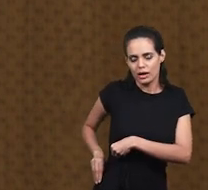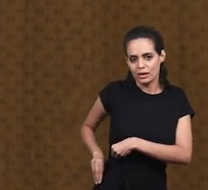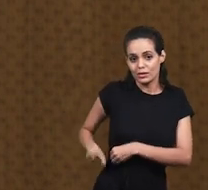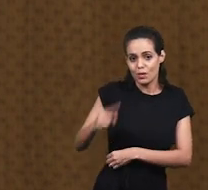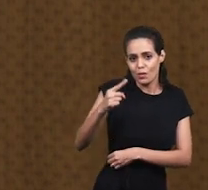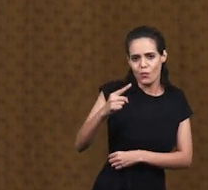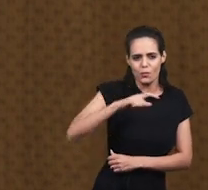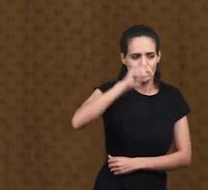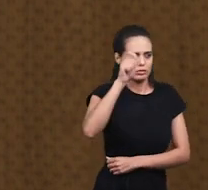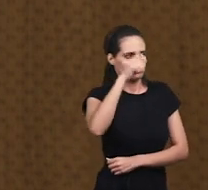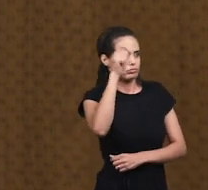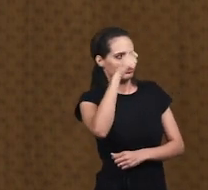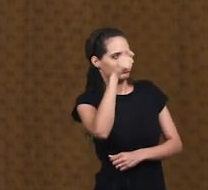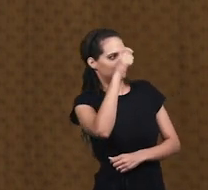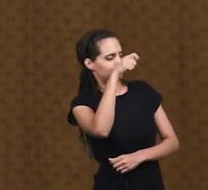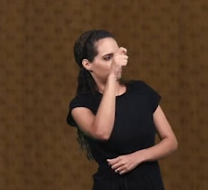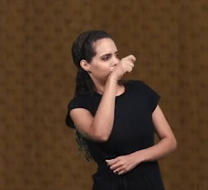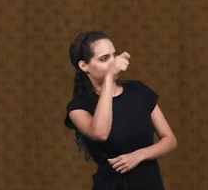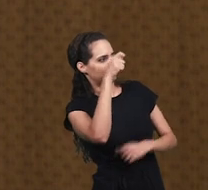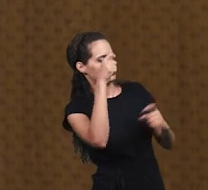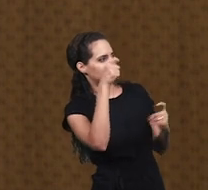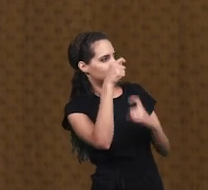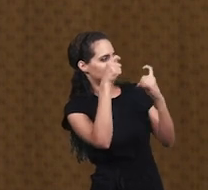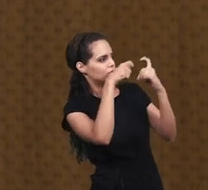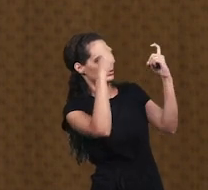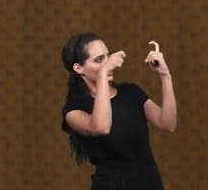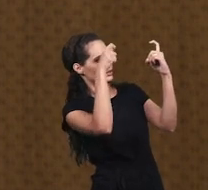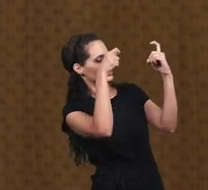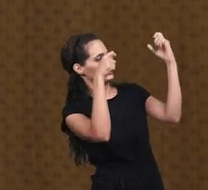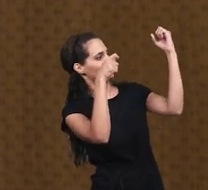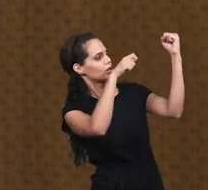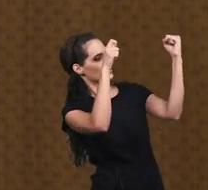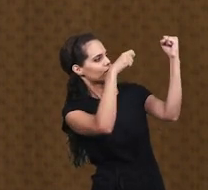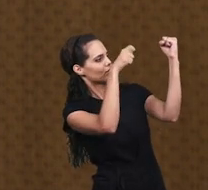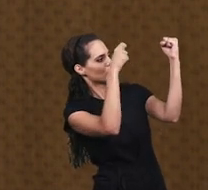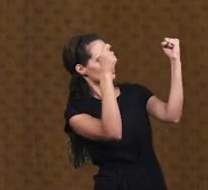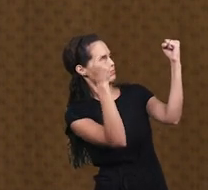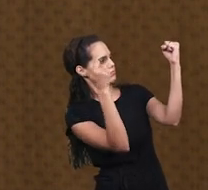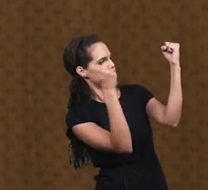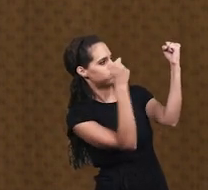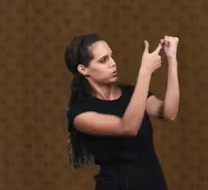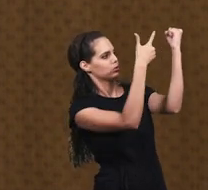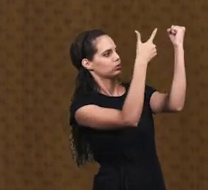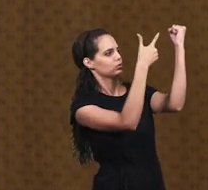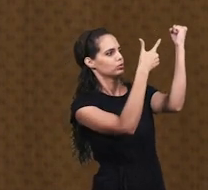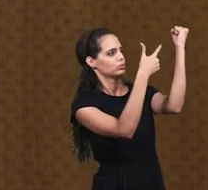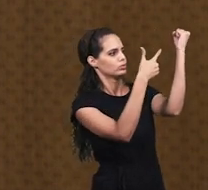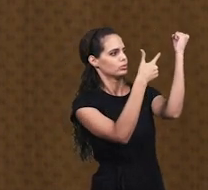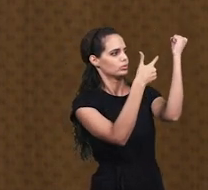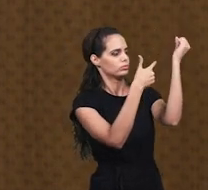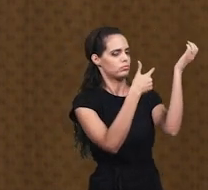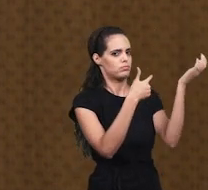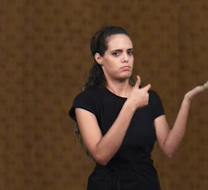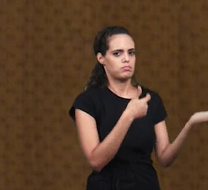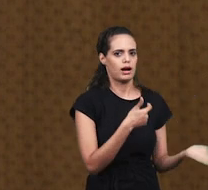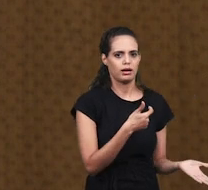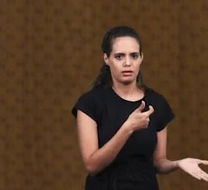tue le grand géant Goliath. Nous apprenons dans cette opportunité